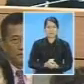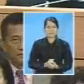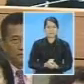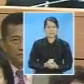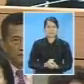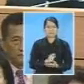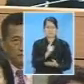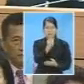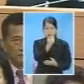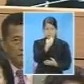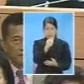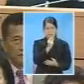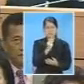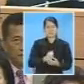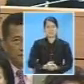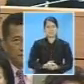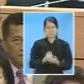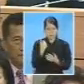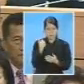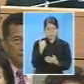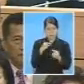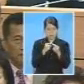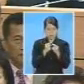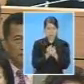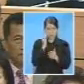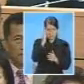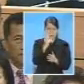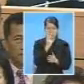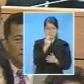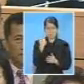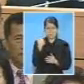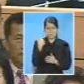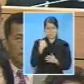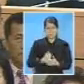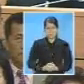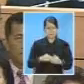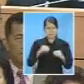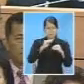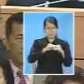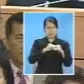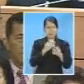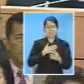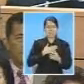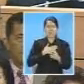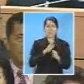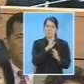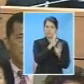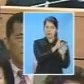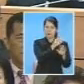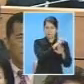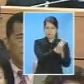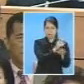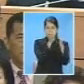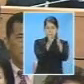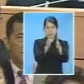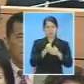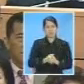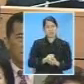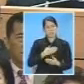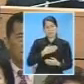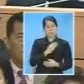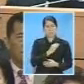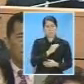ก็พูดต่อไปว่าเดี๋ยวจะมีจัดชุดใหญ่ให้อีกก็ฝากท่านประธานนะครับผ่านไปถึงคุณสิริโชคนะครับใหญ่กว่านี้ผมก็เจอมาแล้ว